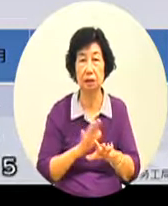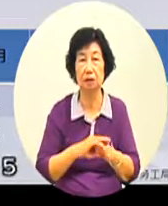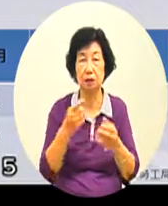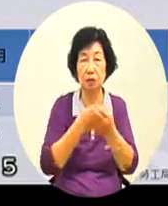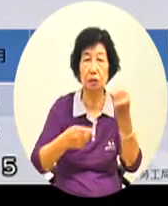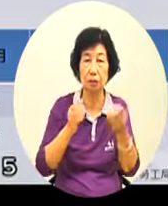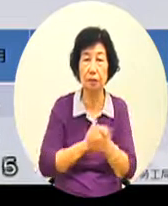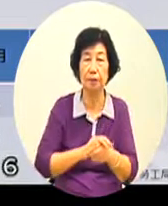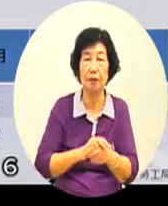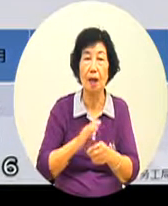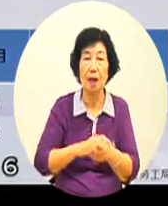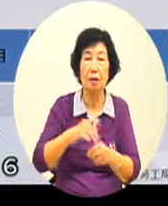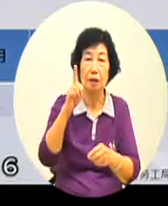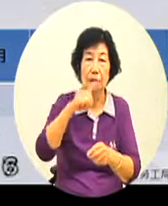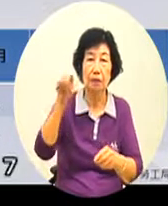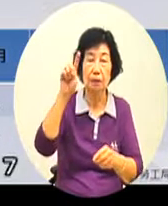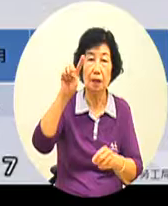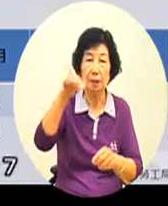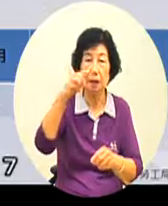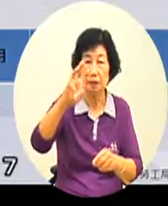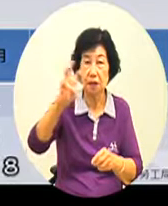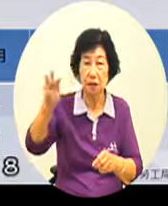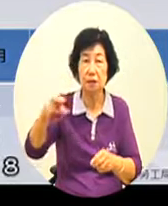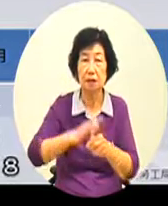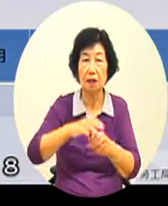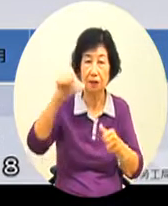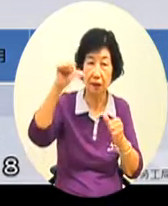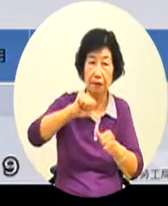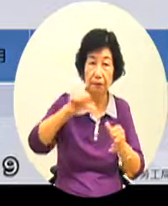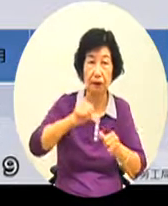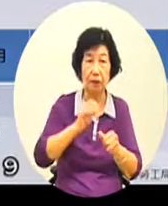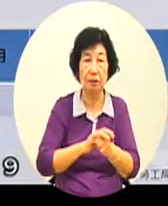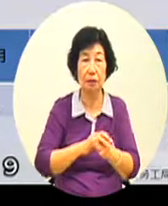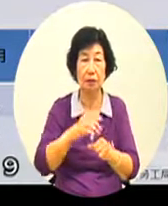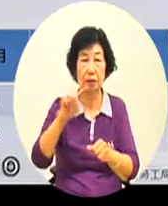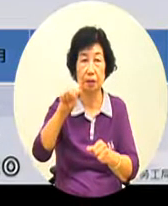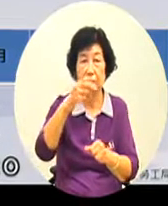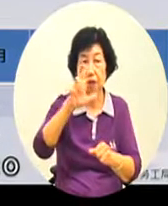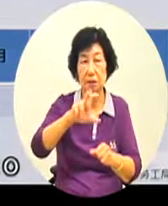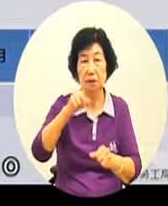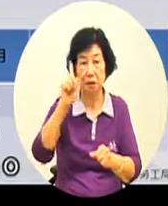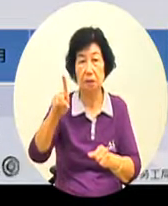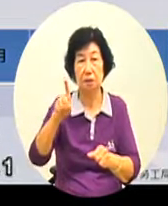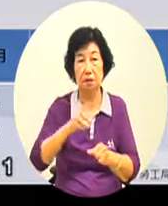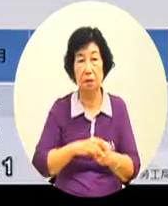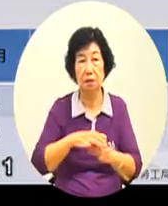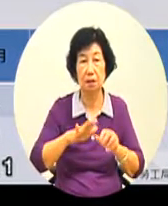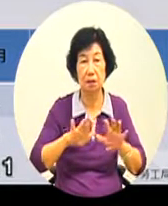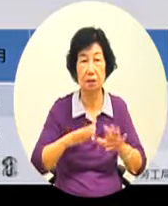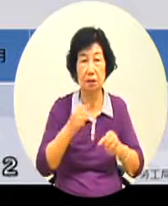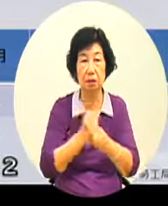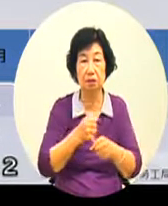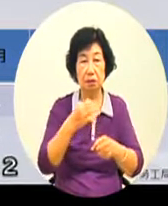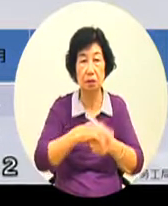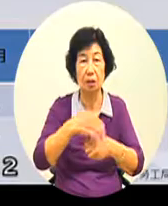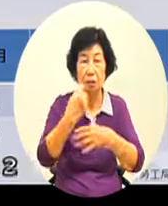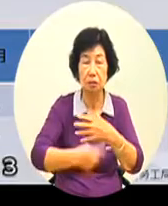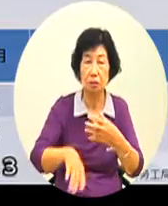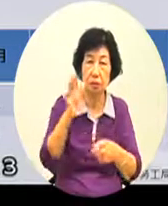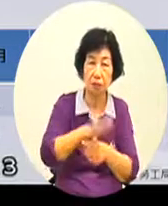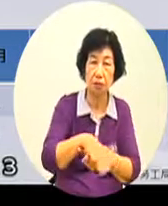133场次，罚款处分171件次。在死亡人数，因为职灾而死亡的人数哈，较去年同期减少